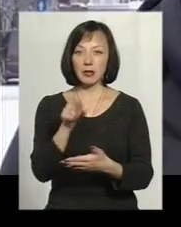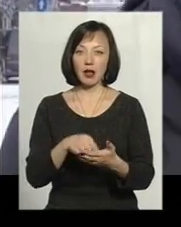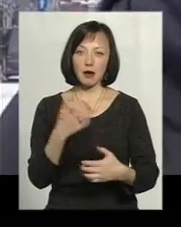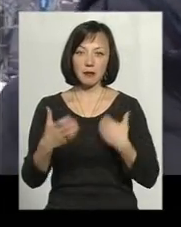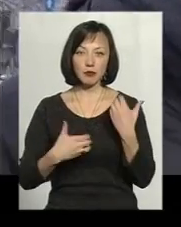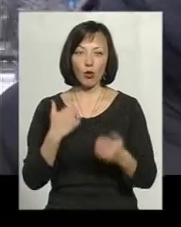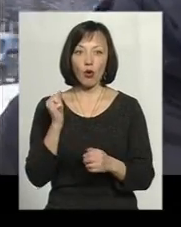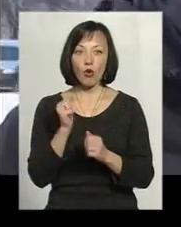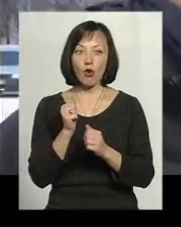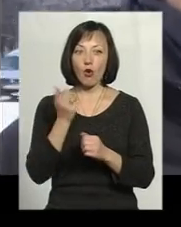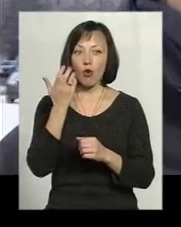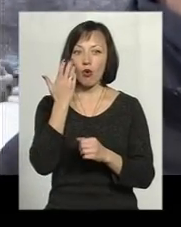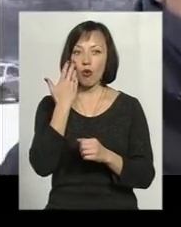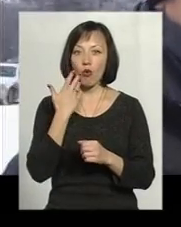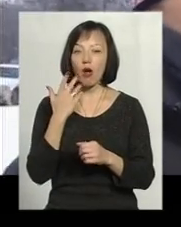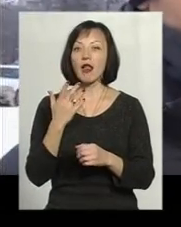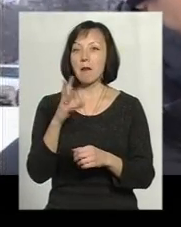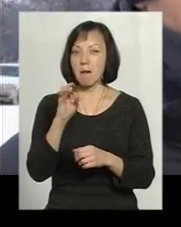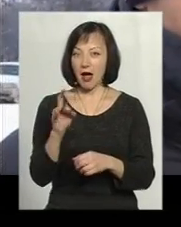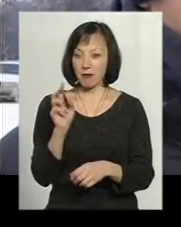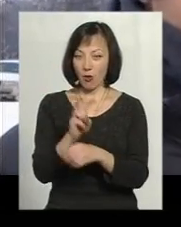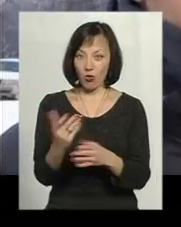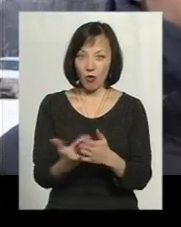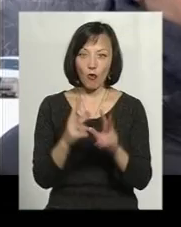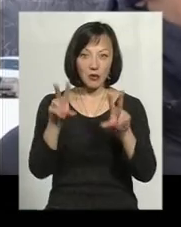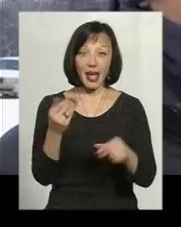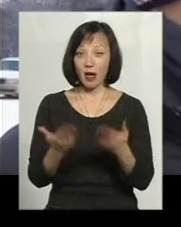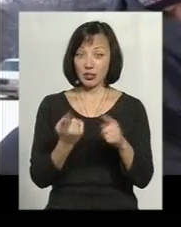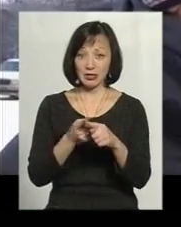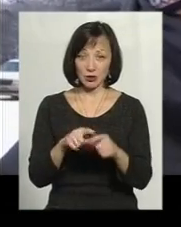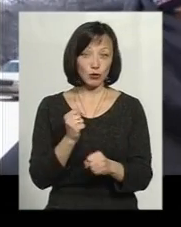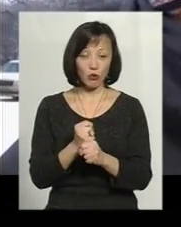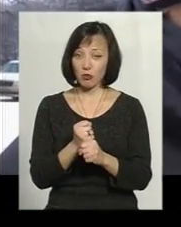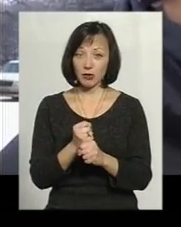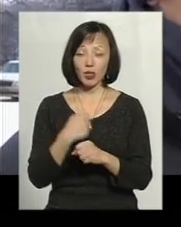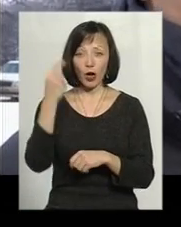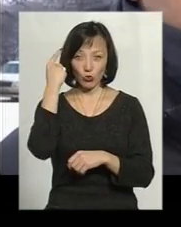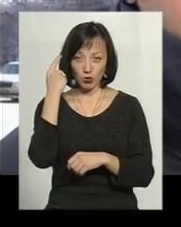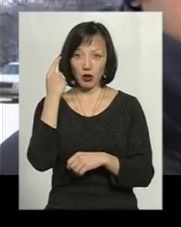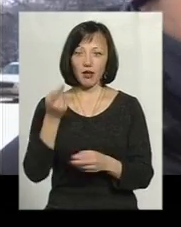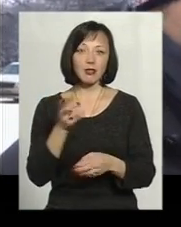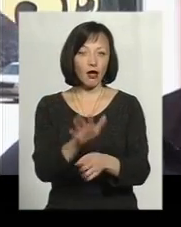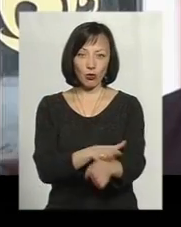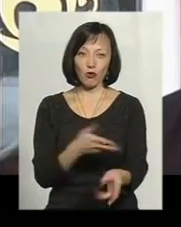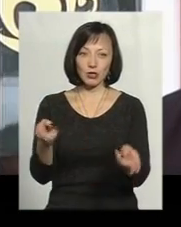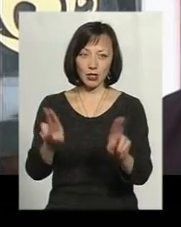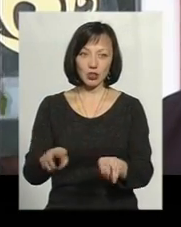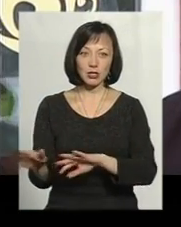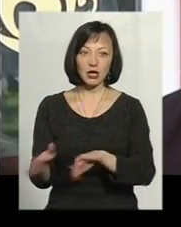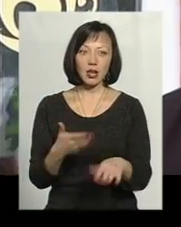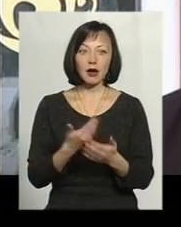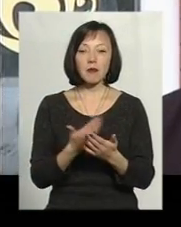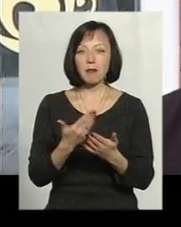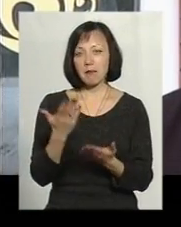безпокоїть, бо кожен мер, коли приходить, обіцяє таке зробити. Якщо він це зробить, то я думаю, що він надовго залишиться. Понятно, якщо у людей